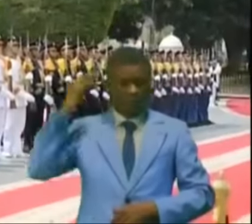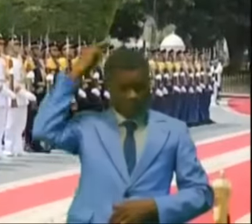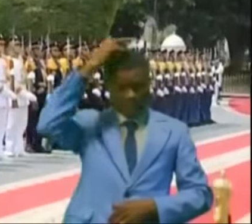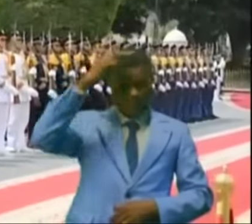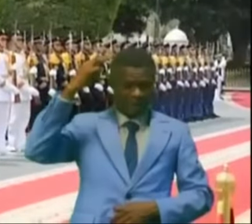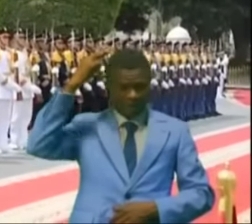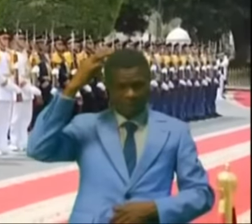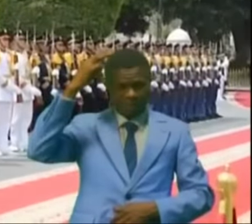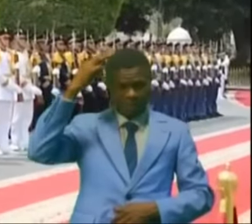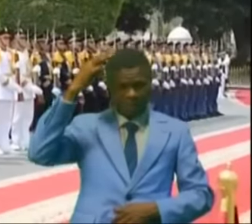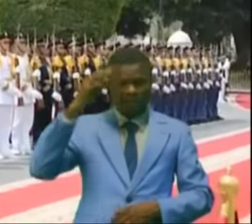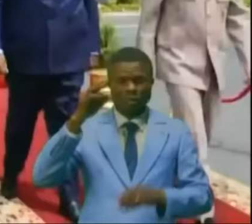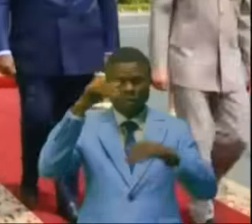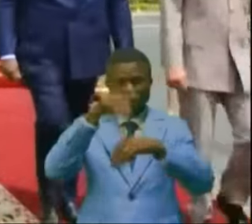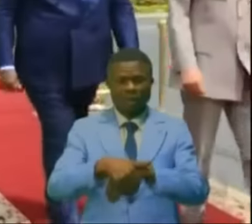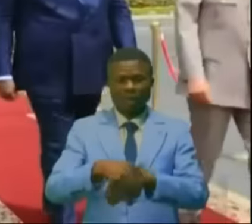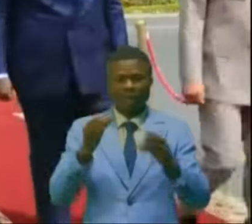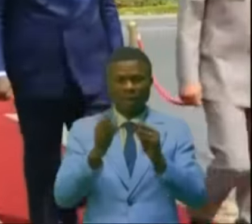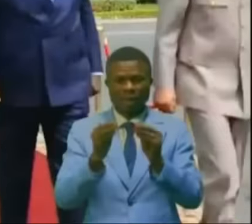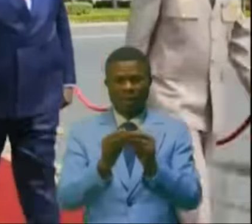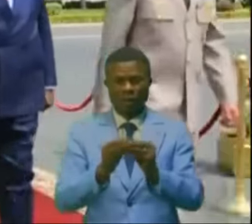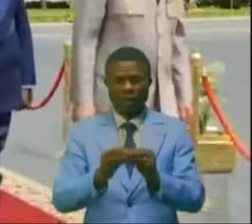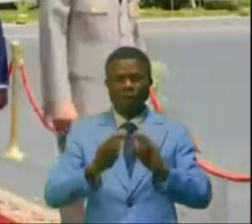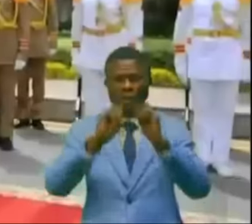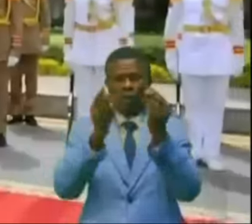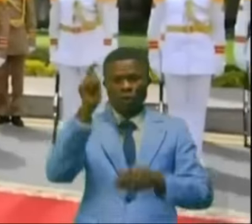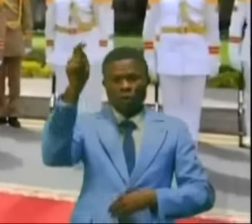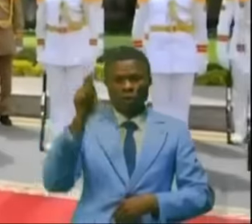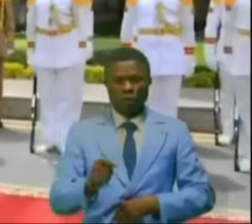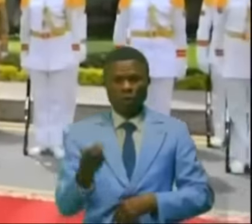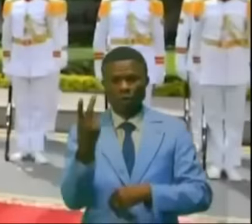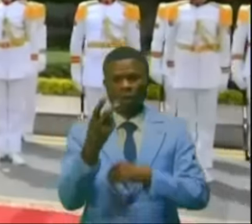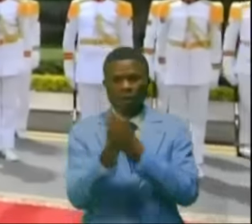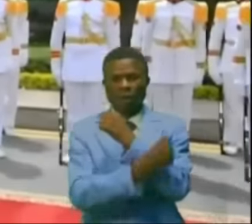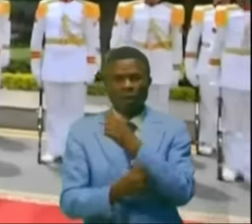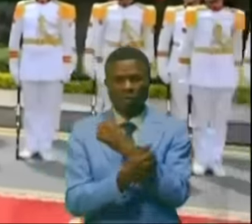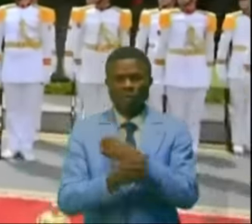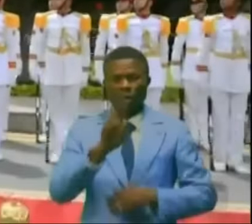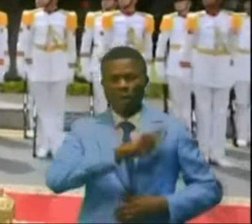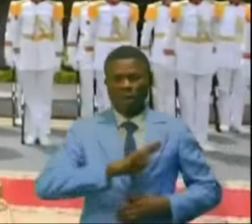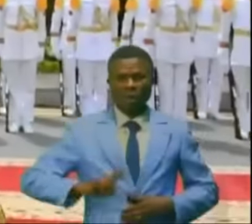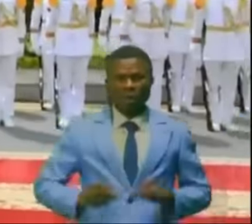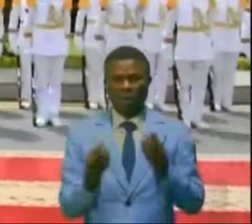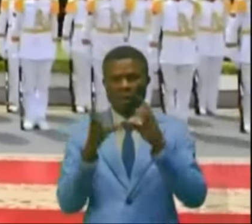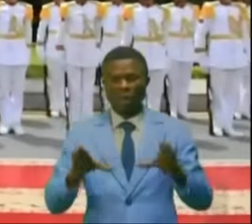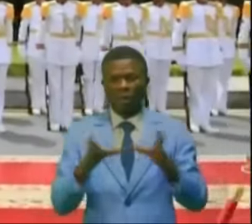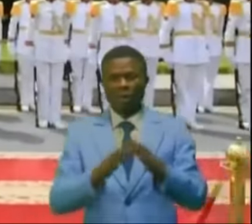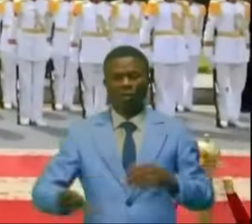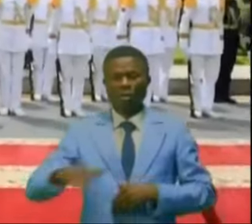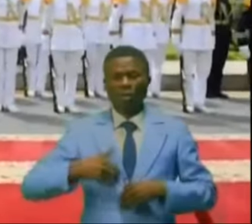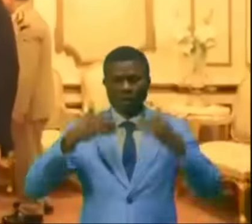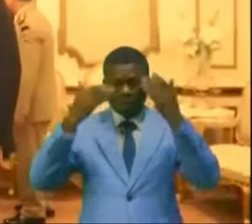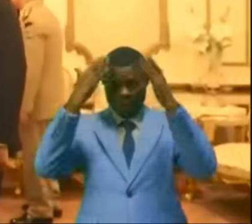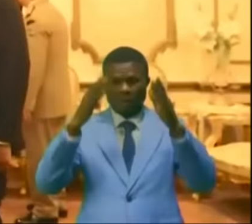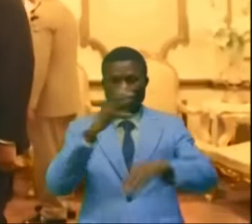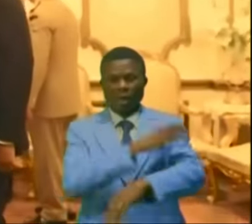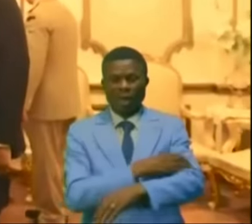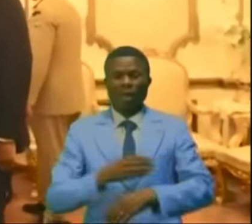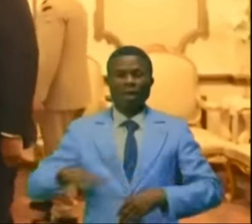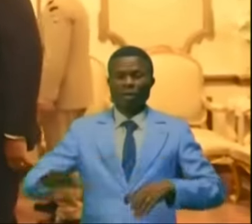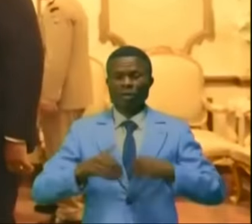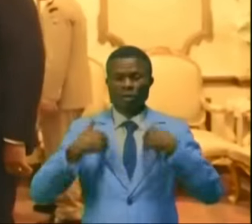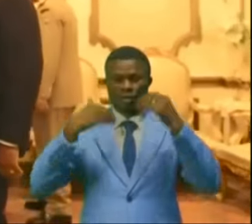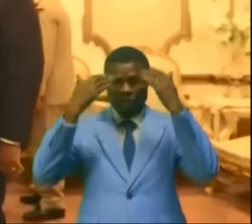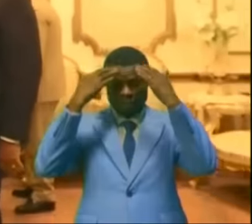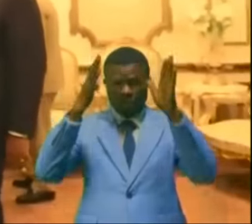Gombo à la réunion de la commission militaire mixte République démocratique du Congo-Égypte au Caire. Cette réunion